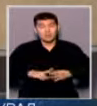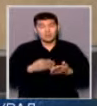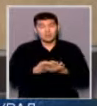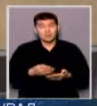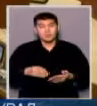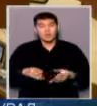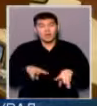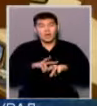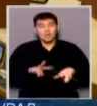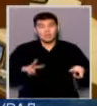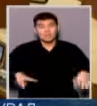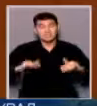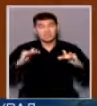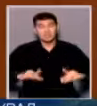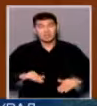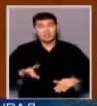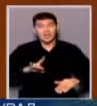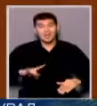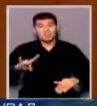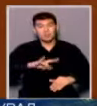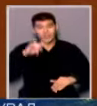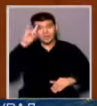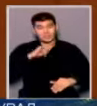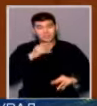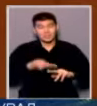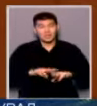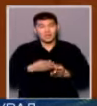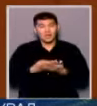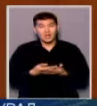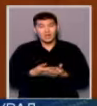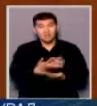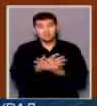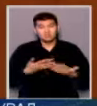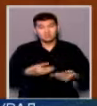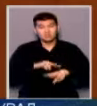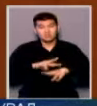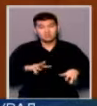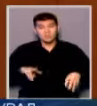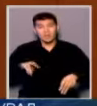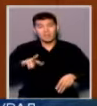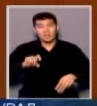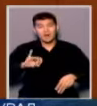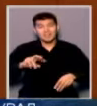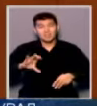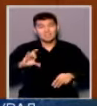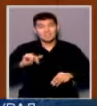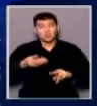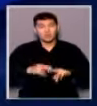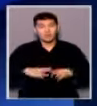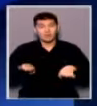депутаты Мажилиса парламента Республики Казахстан Салимжан Акпаев, Аманжан Жамалов, Снежана Има, нашего Малик Кулшар, Серик